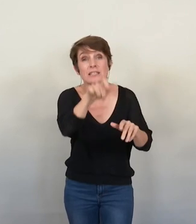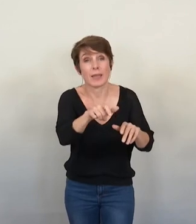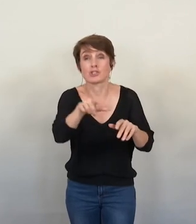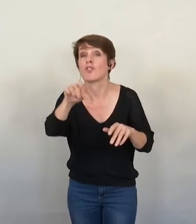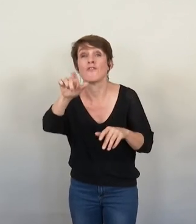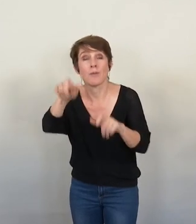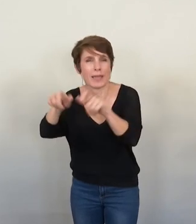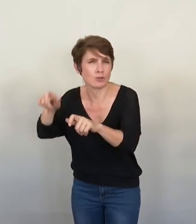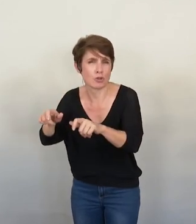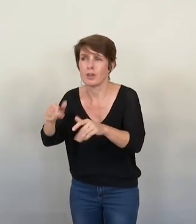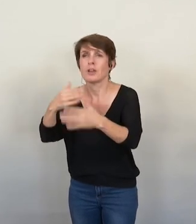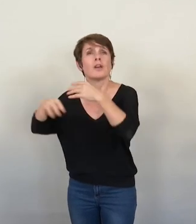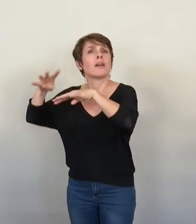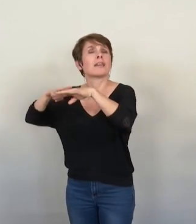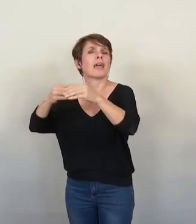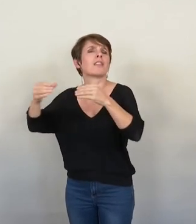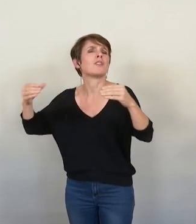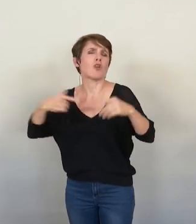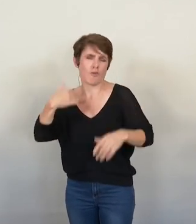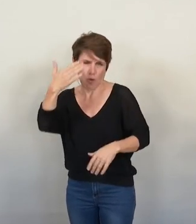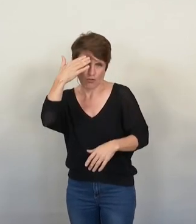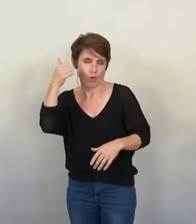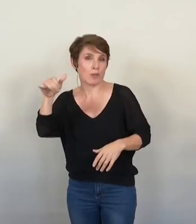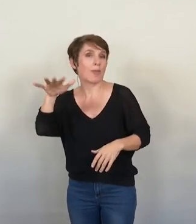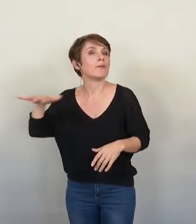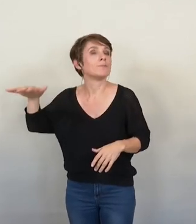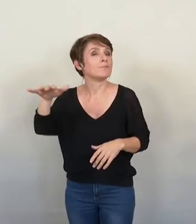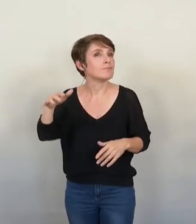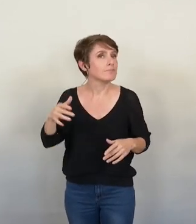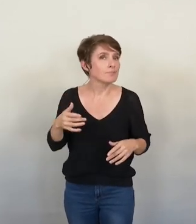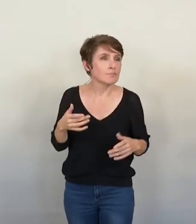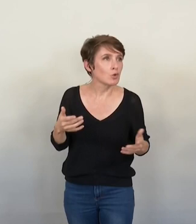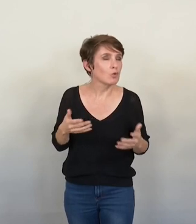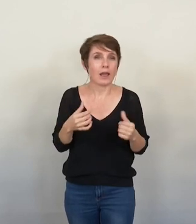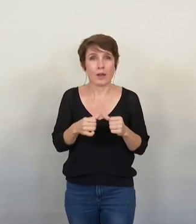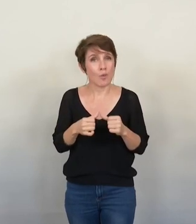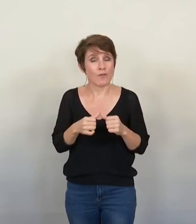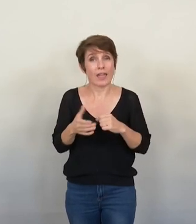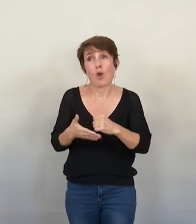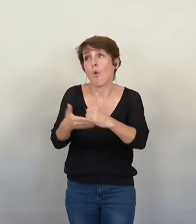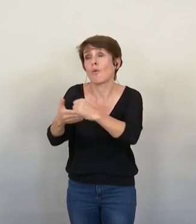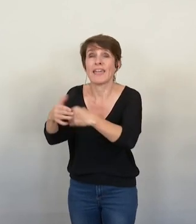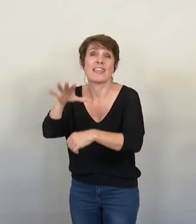quartier de la Ville-Neuve par exemple qu' effectivement je connais bien il s'agit pas d'aider même allez 50 situations vous avez 11000